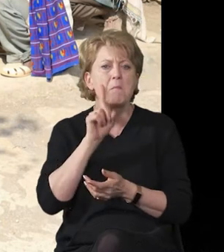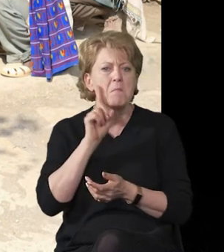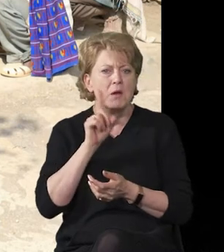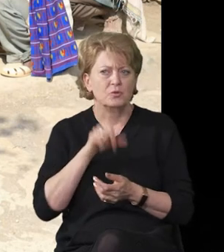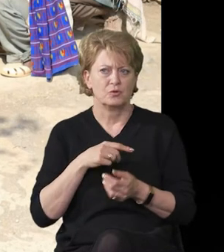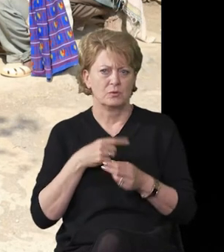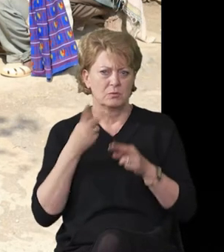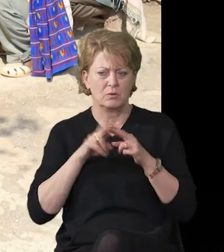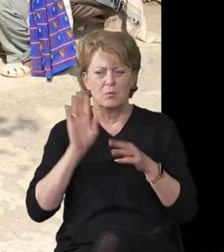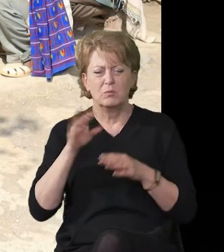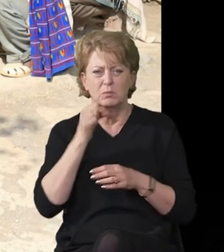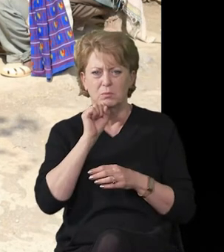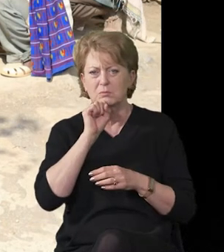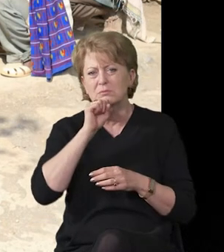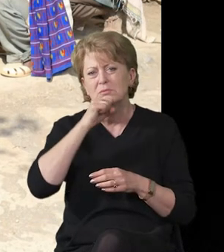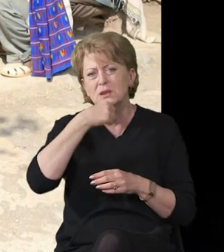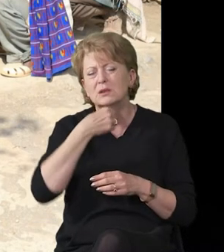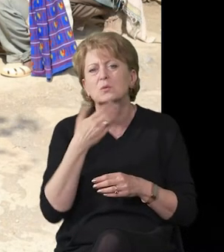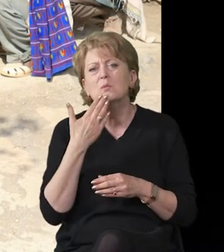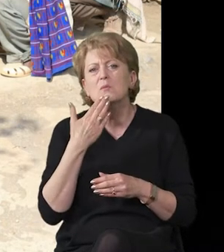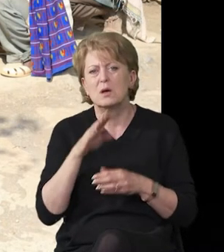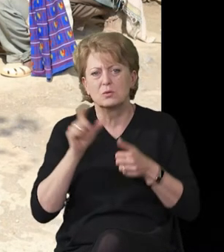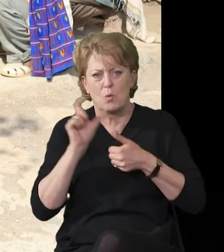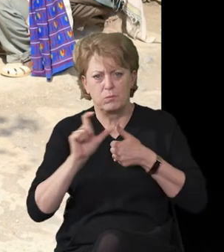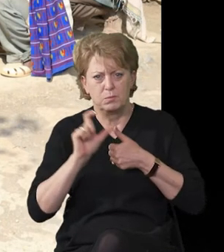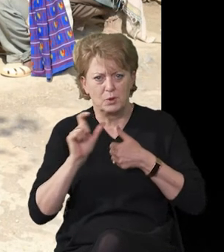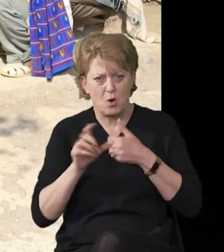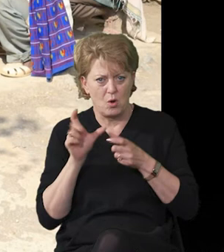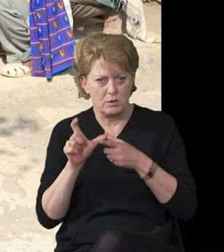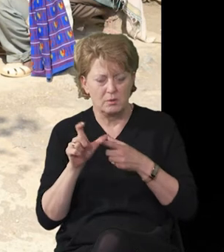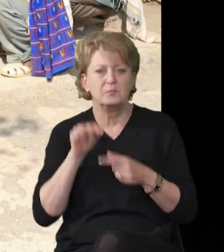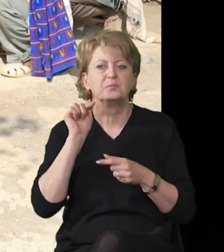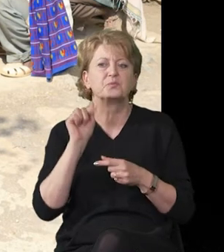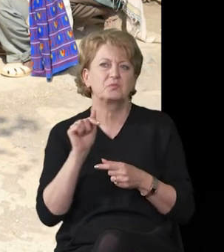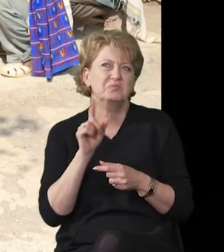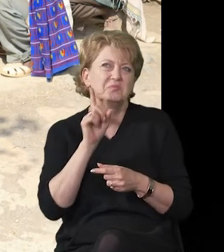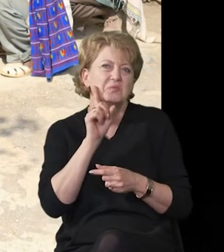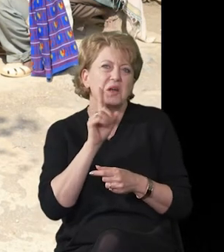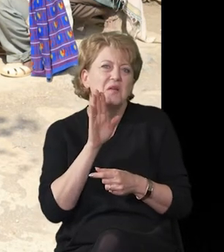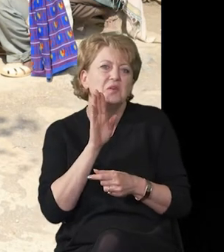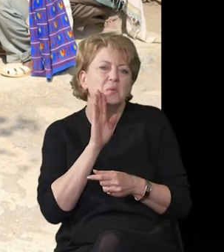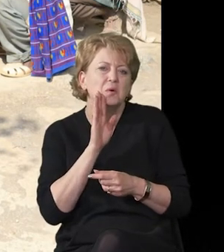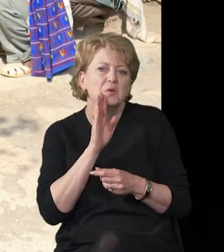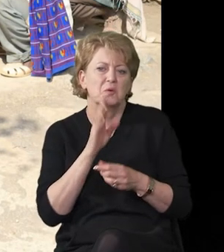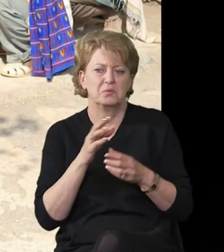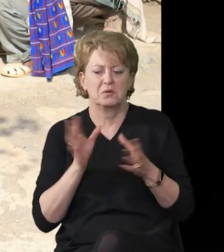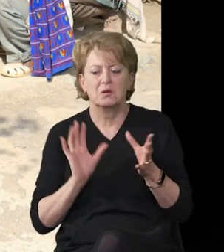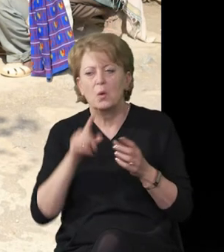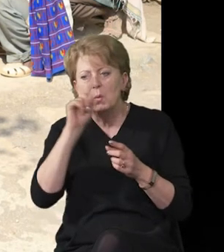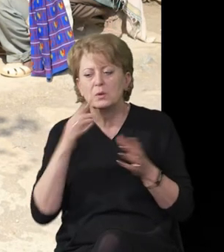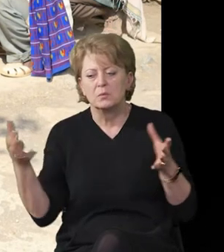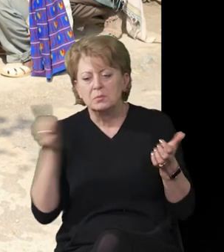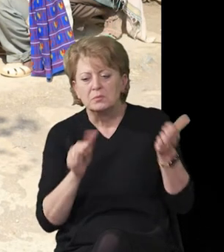okupacja. Prawdopodobnie to było jakieś pospolite ruszenie, oddział, który formował się czy to do walki z sąsiednią wioską,